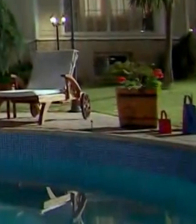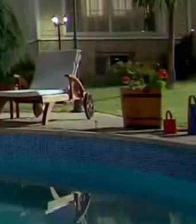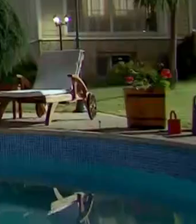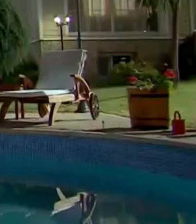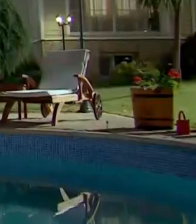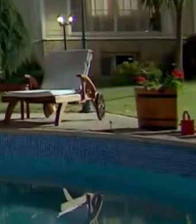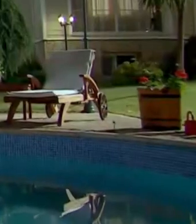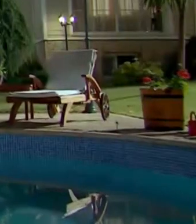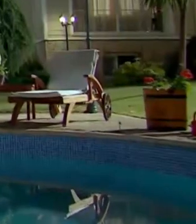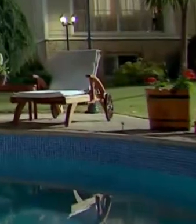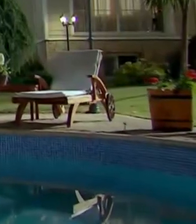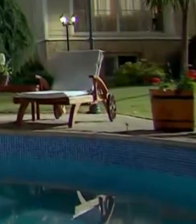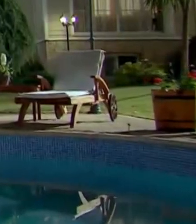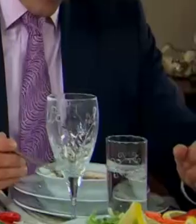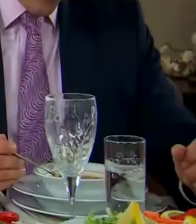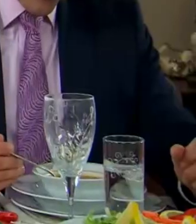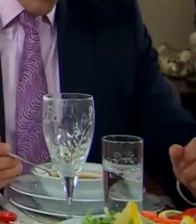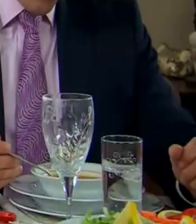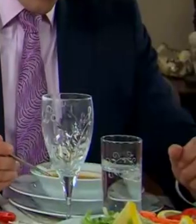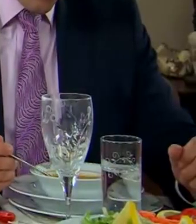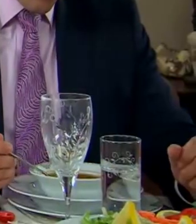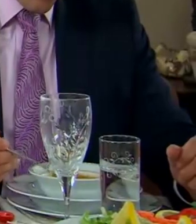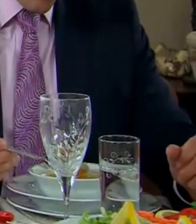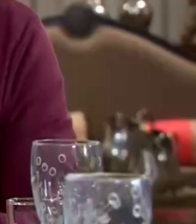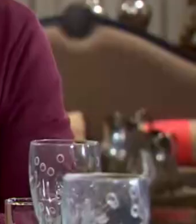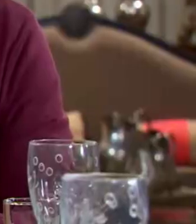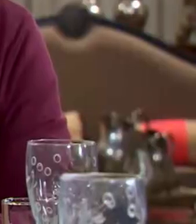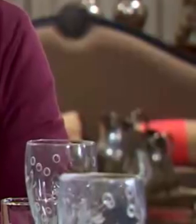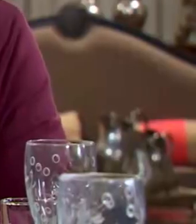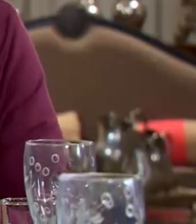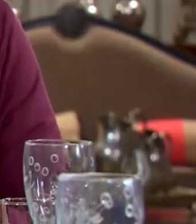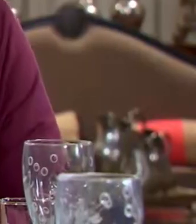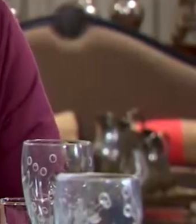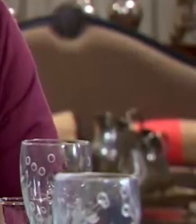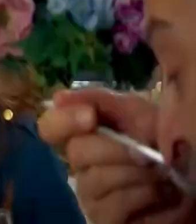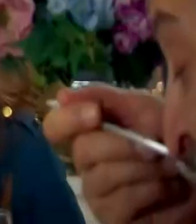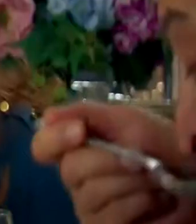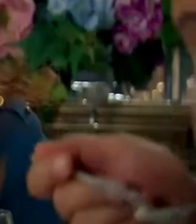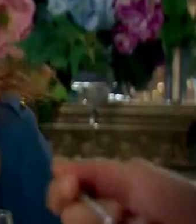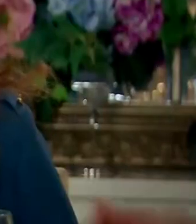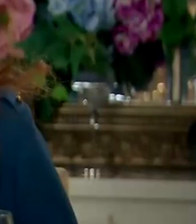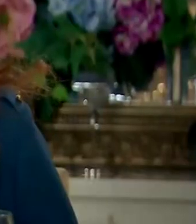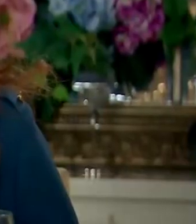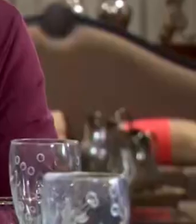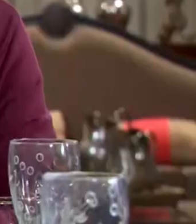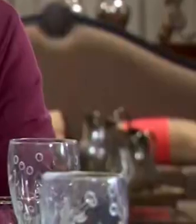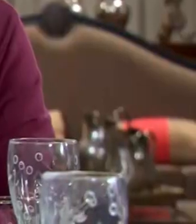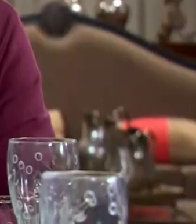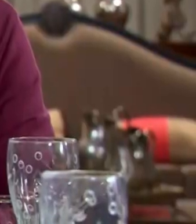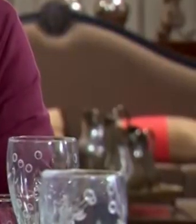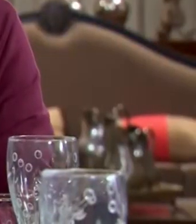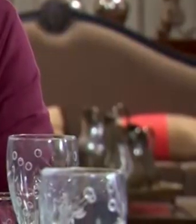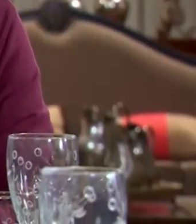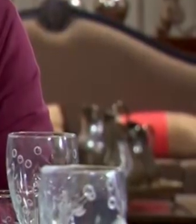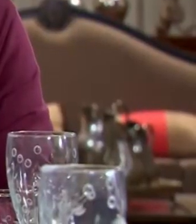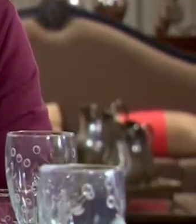Villanın bahçesinde ışıklar yanmış. Nurhan da Biricik aileyle birlikte yemekteler. Biricik çok bakımlı, şık. Nurhan bozuk, önüne